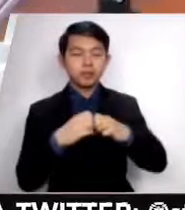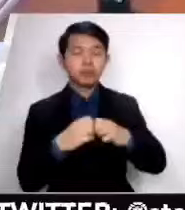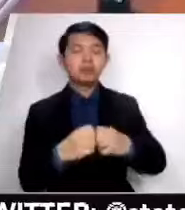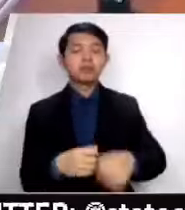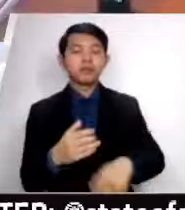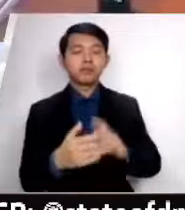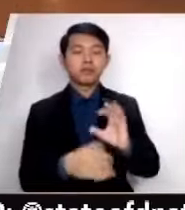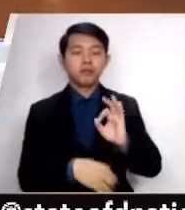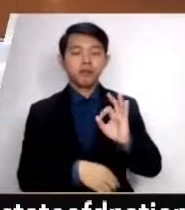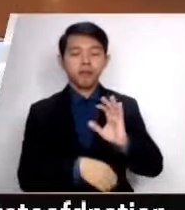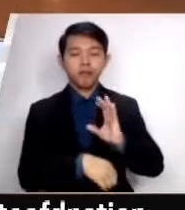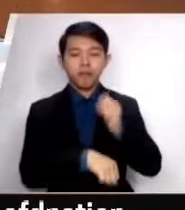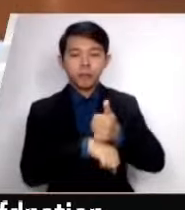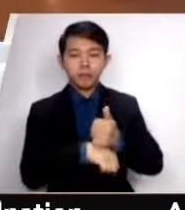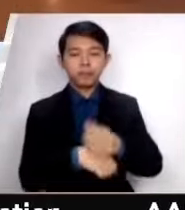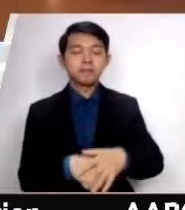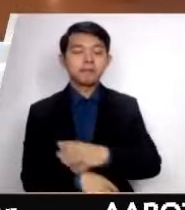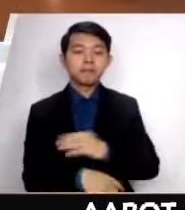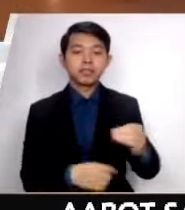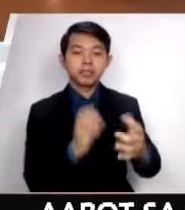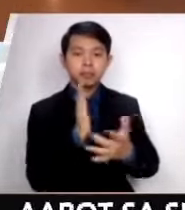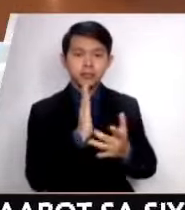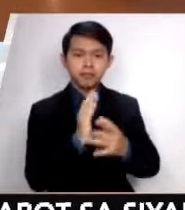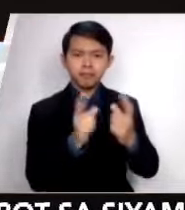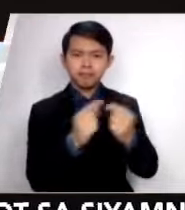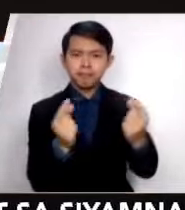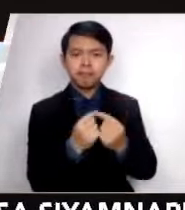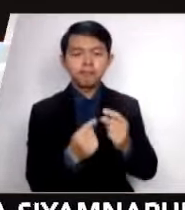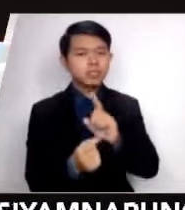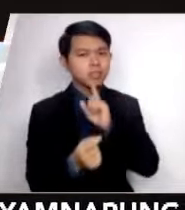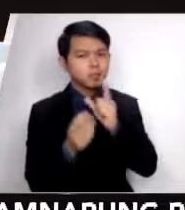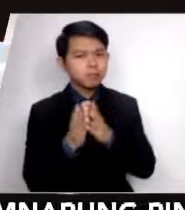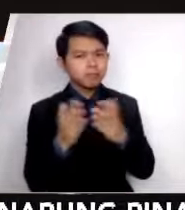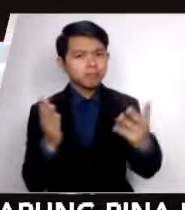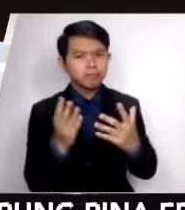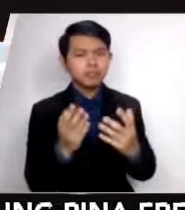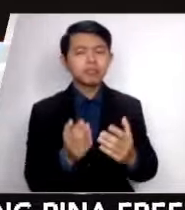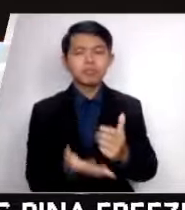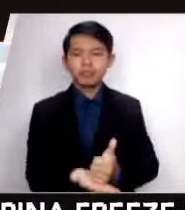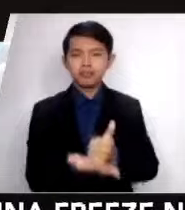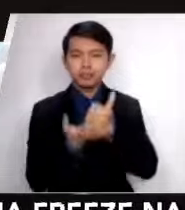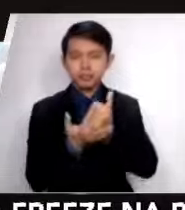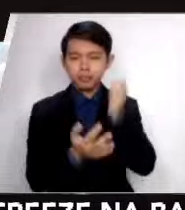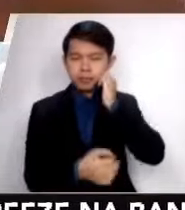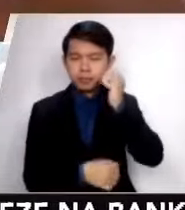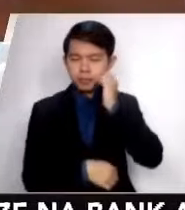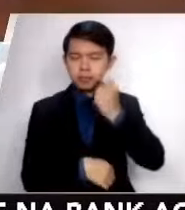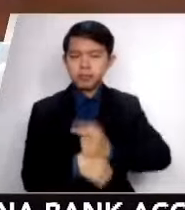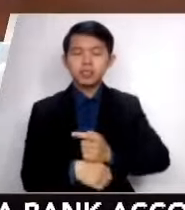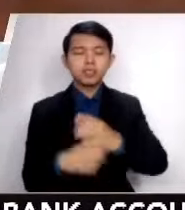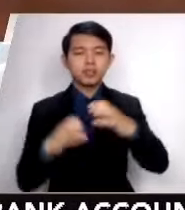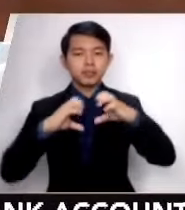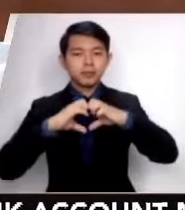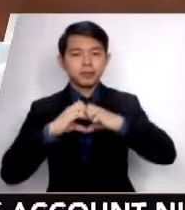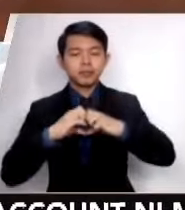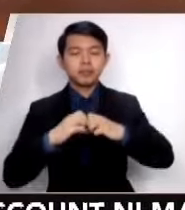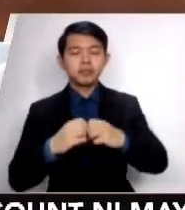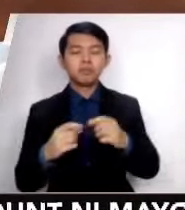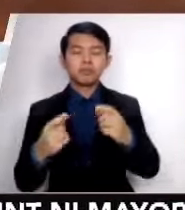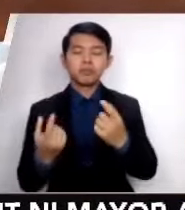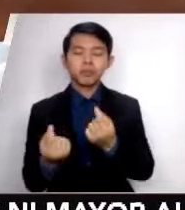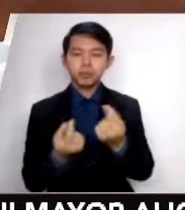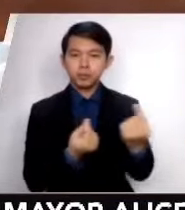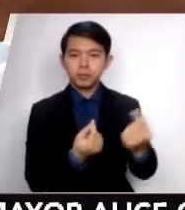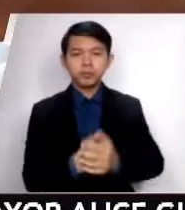sa teknolohiya ng Japan na malaking bahagi raw sa araw-araw na operasyon ng network. Naroon din sa pulong sina Executive